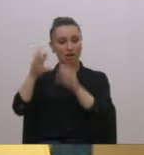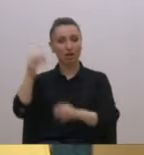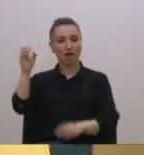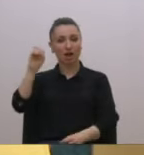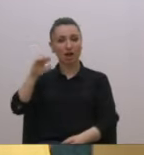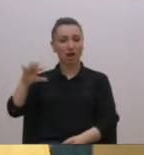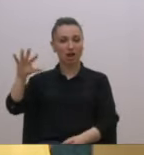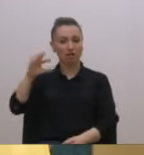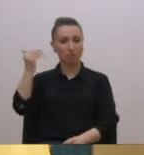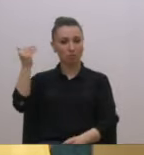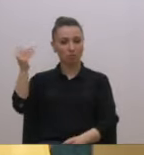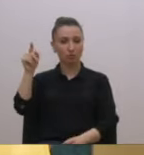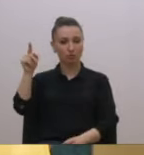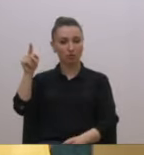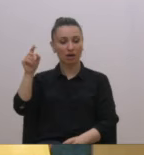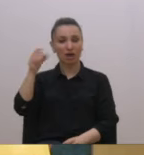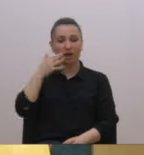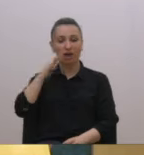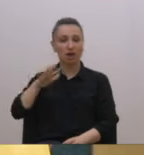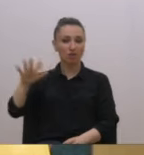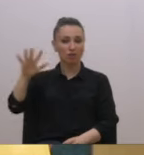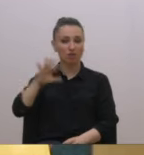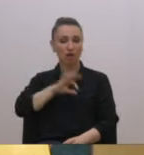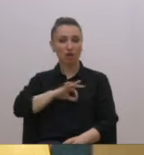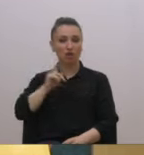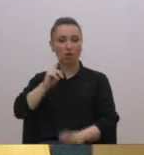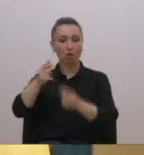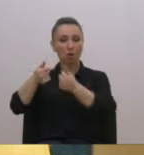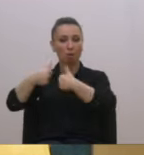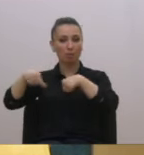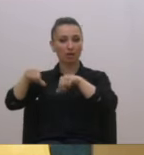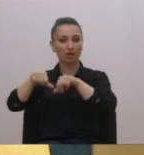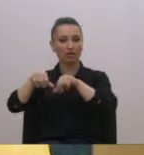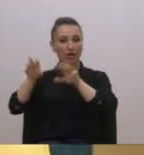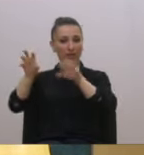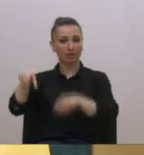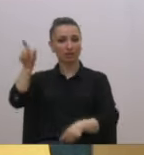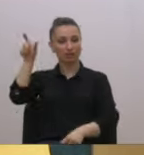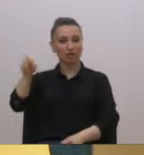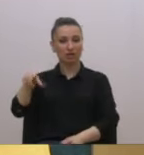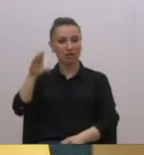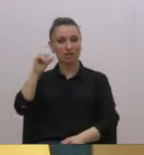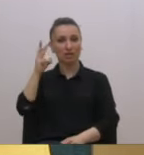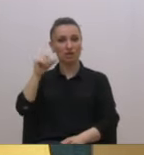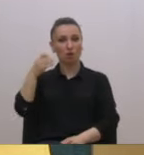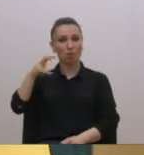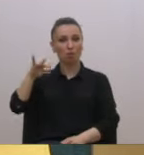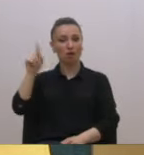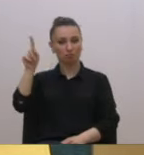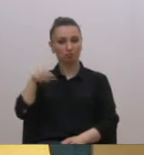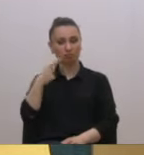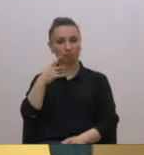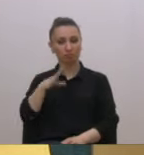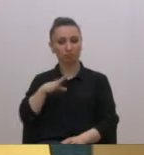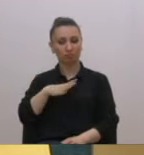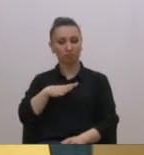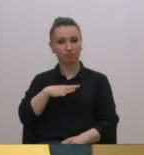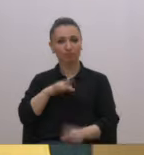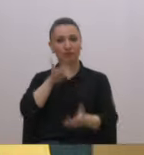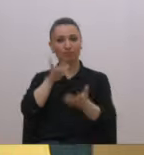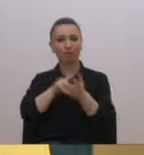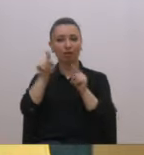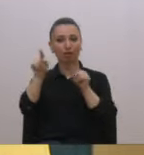ეროვნულ ასამბლეამ, ამ ეროვნული ასამბლეის იურიდიული კომიტეტის თავმჯდომარემ ბატონმა საშაულიებ თქვა, რომ ჩამოთვალა